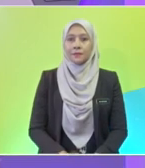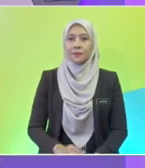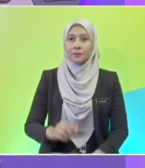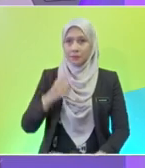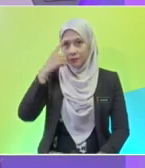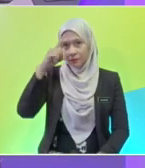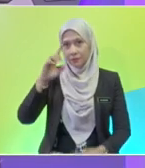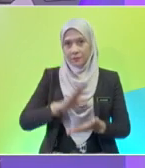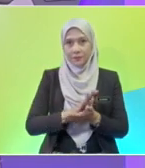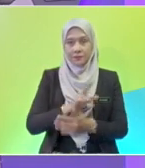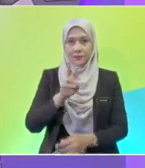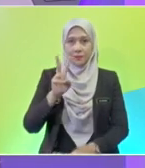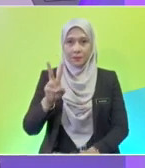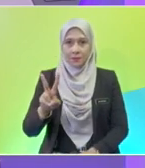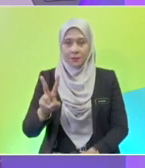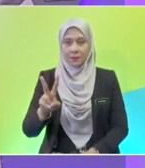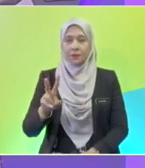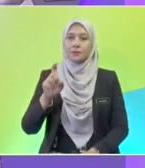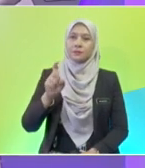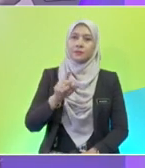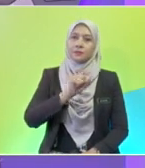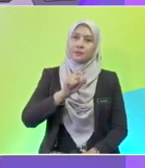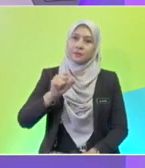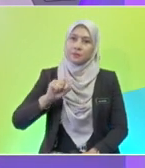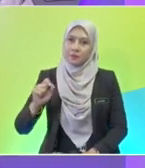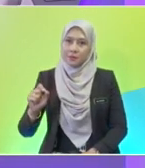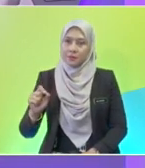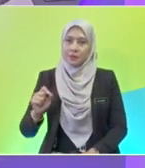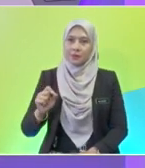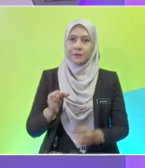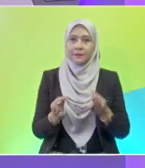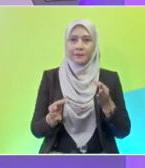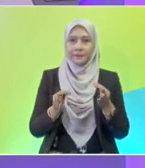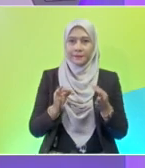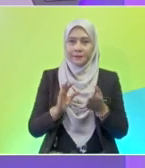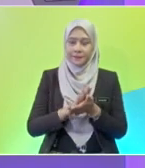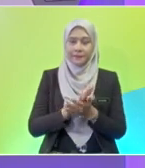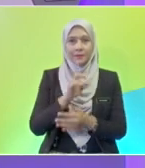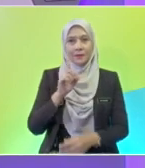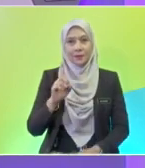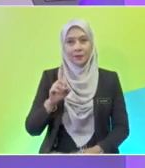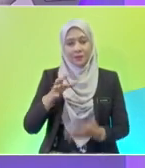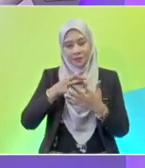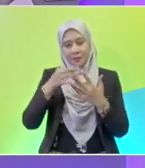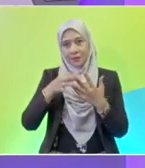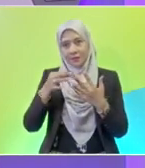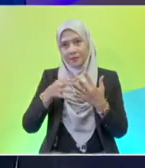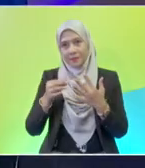tanda Positif itu sebab kebiasaannya kita kalau positif kita tak suka tulis tangan